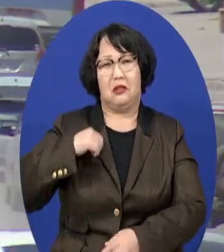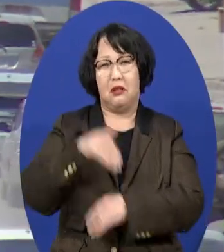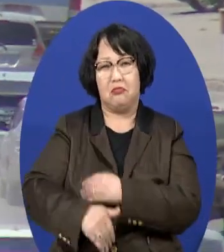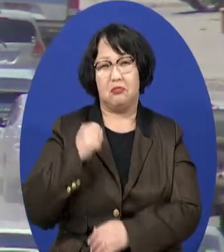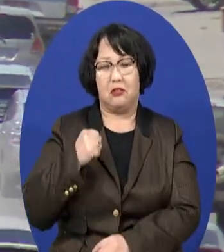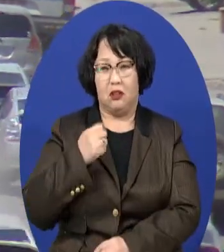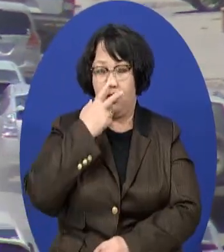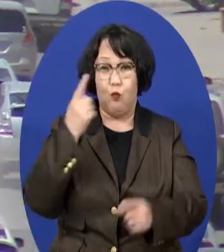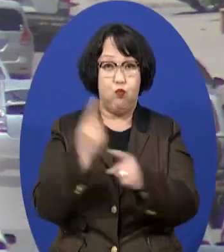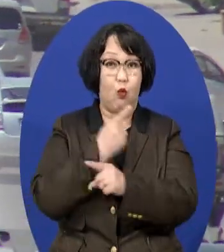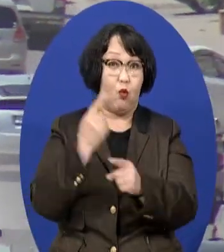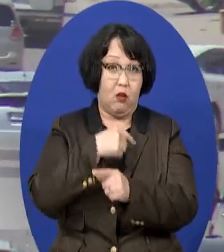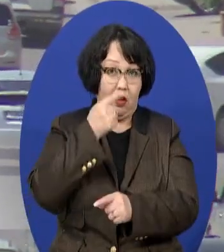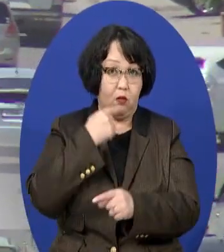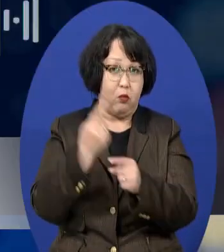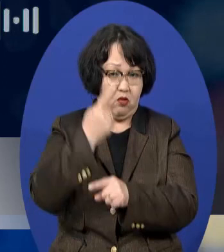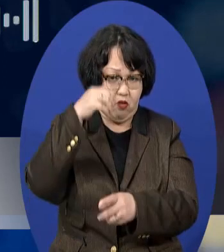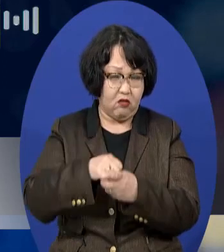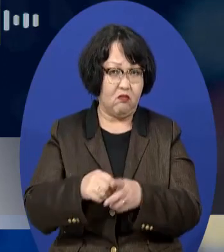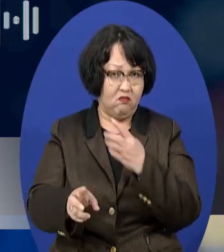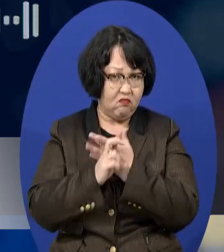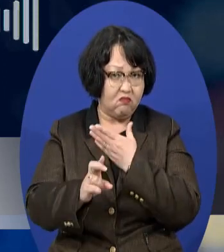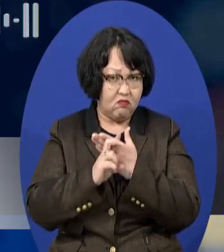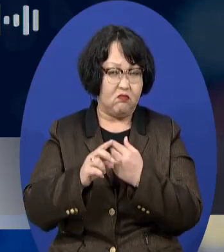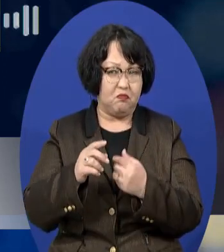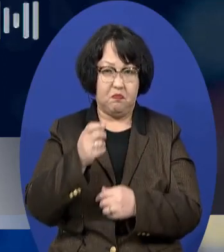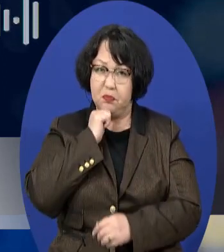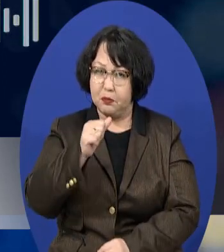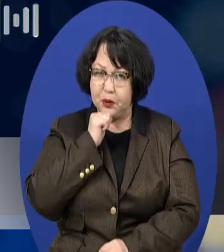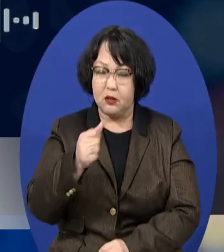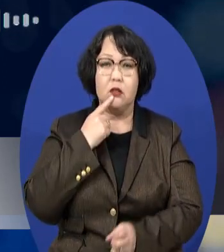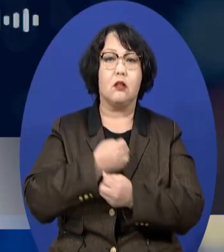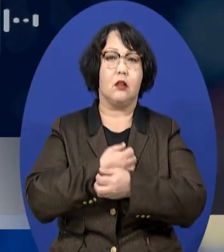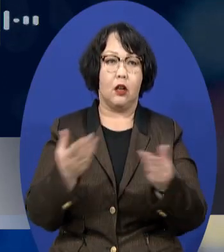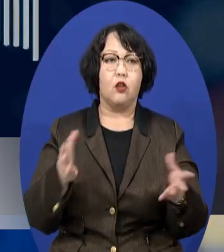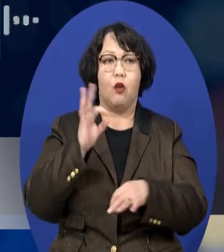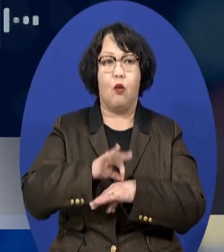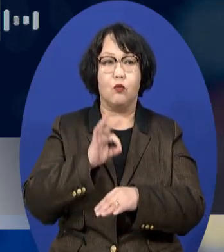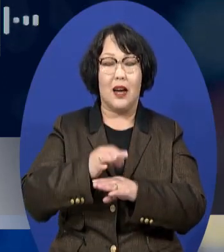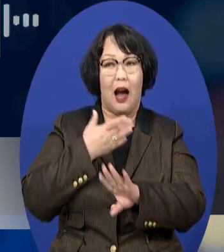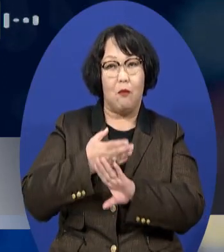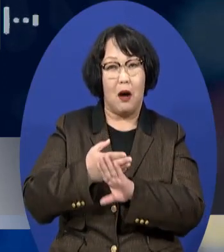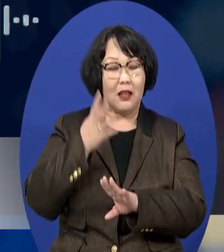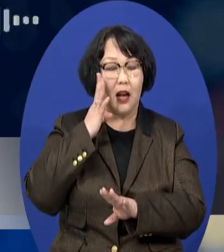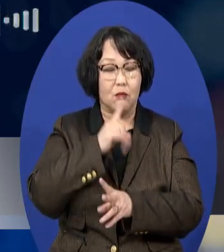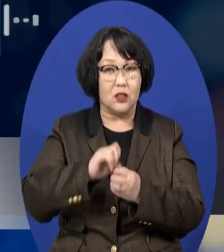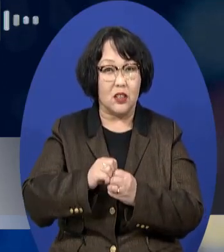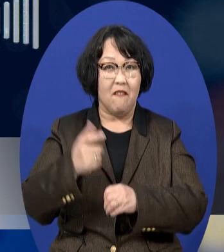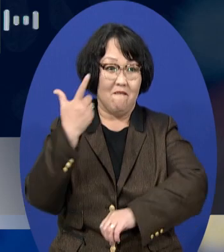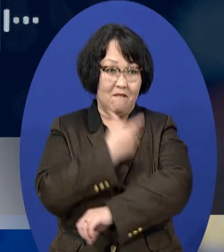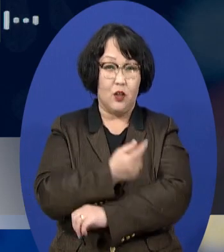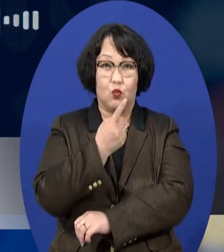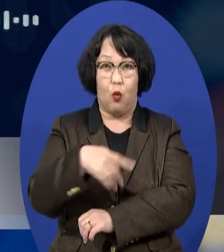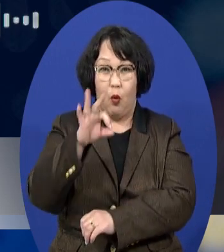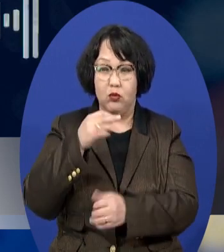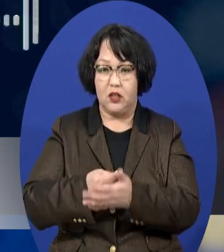мэрэгчлэтнүүд анхаарууллаа. Өвчнөөс урьдчилан сэргийлэх арга хэмжээ 100% гэж үзэх юм бол тэр вакцин чинь 70% бид нэг